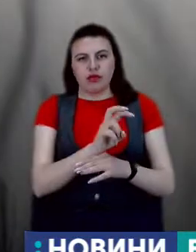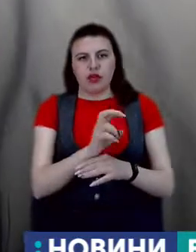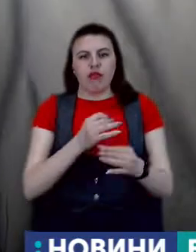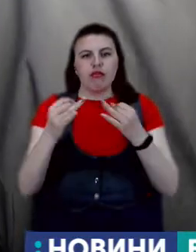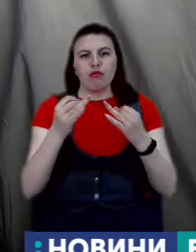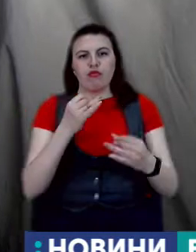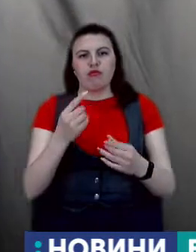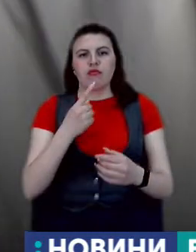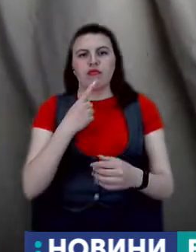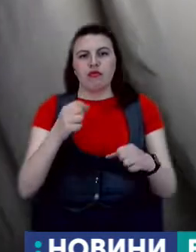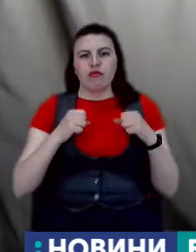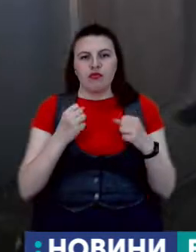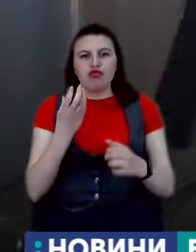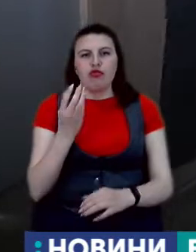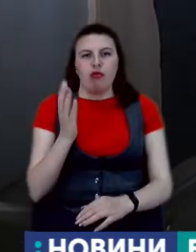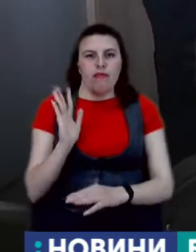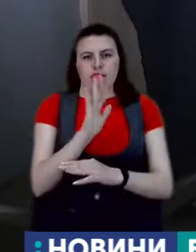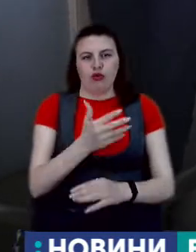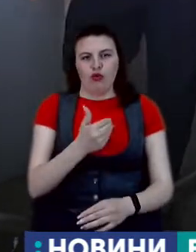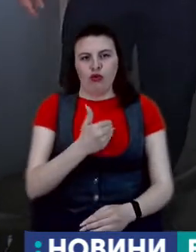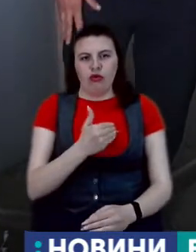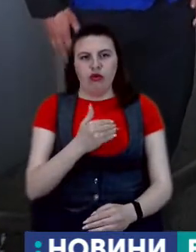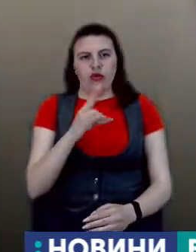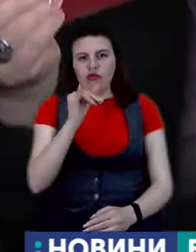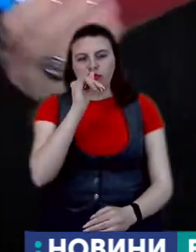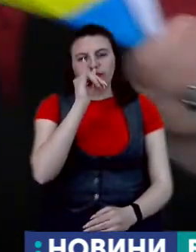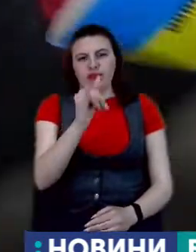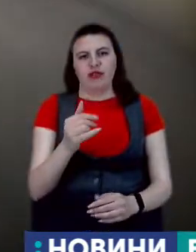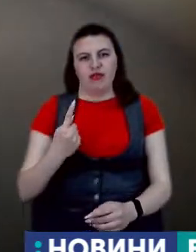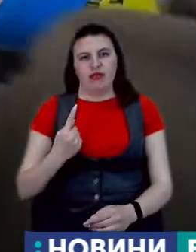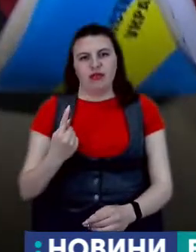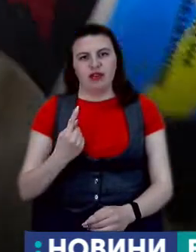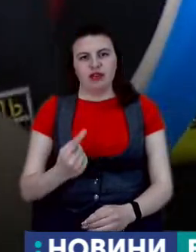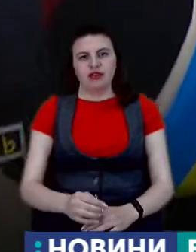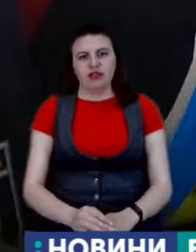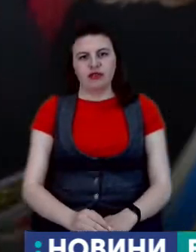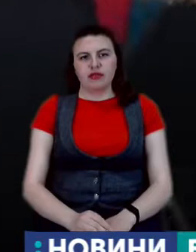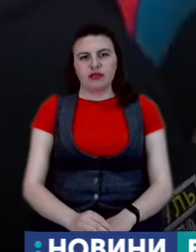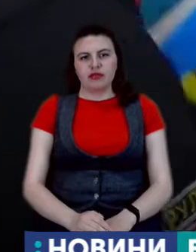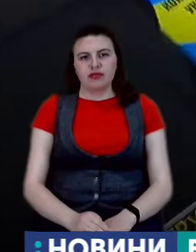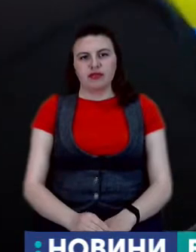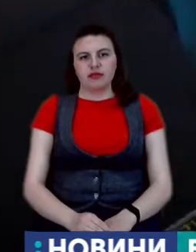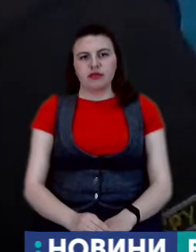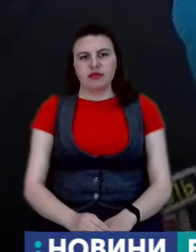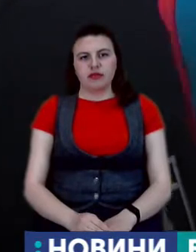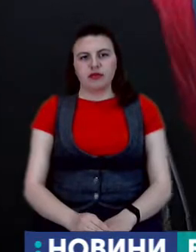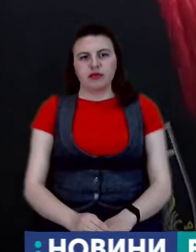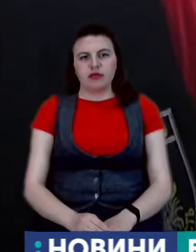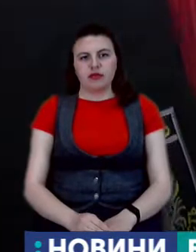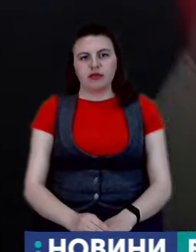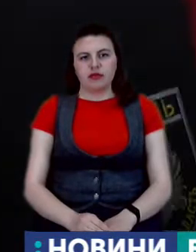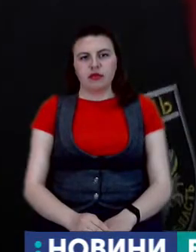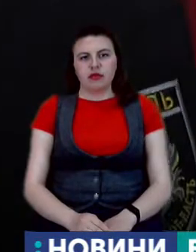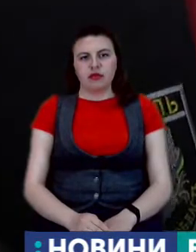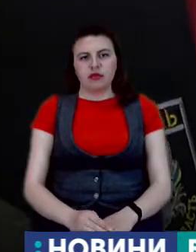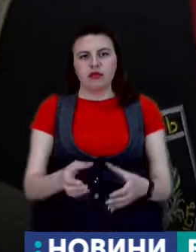з півдесятка підприємців, але їх не пропускають охоронці. Відкройте нам. Ініціативна група пішла на перегляд. Ініціативна група,